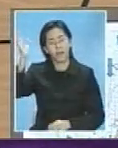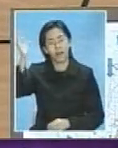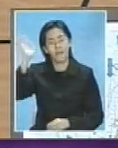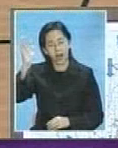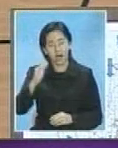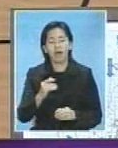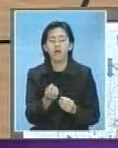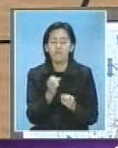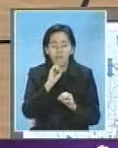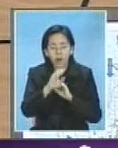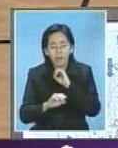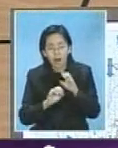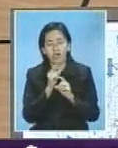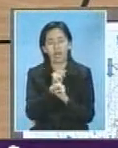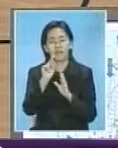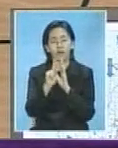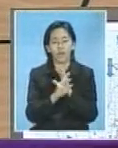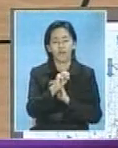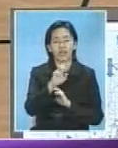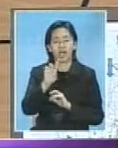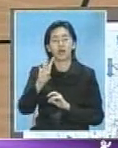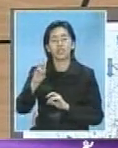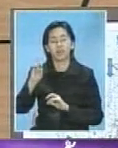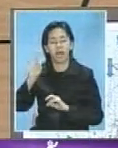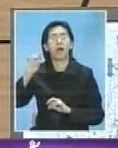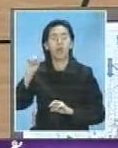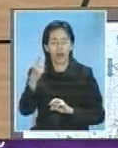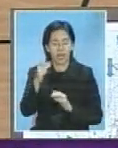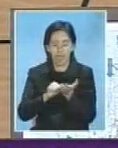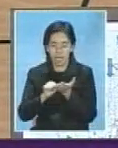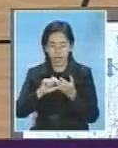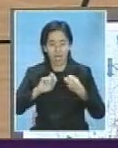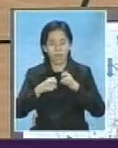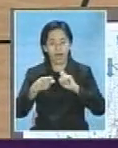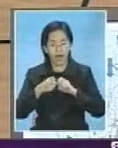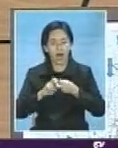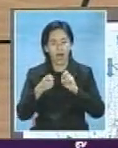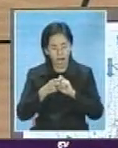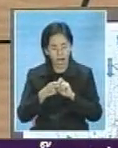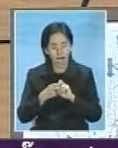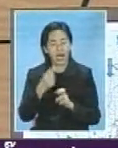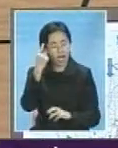และรับฟังความคิดเห็นตามมาตรา179อีกครั้งหนึ่งเพื่อที่จะร่วมทำงานแก้ไขวิกฤตด้วยความสร้างสรรค์ครับขอบคุณท่านประธานครับ